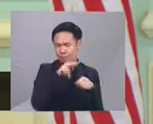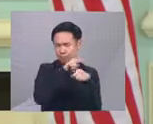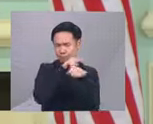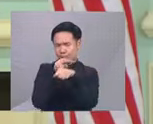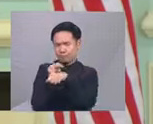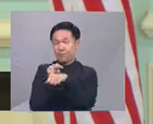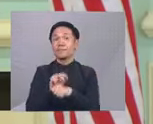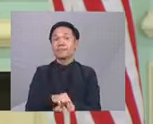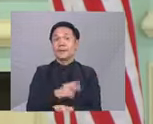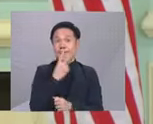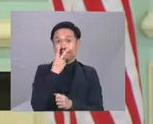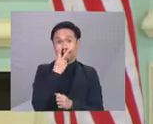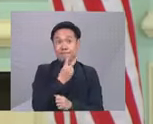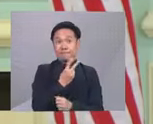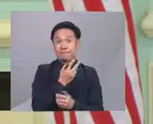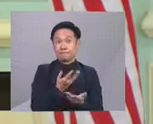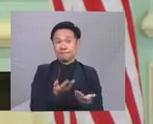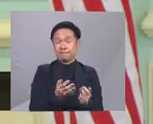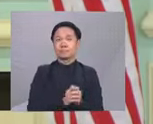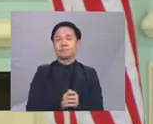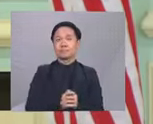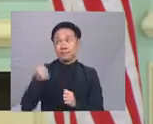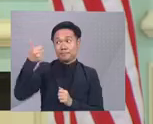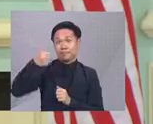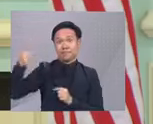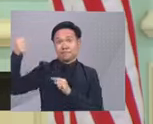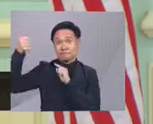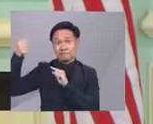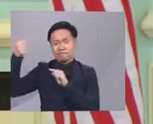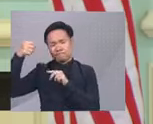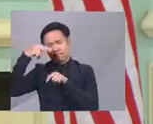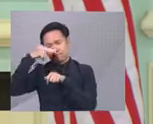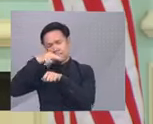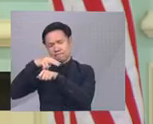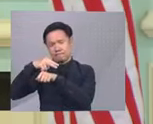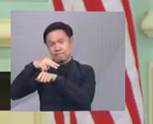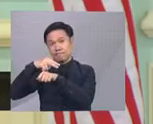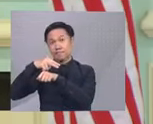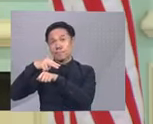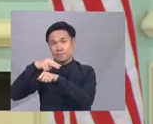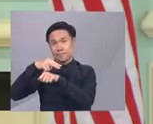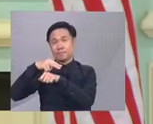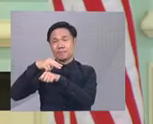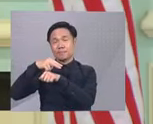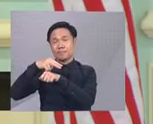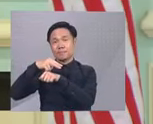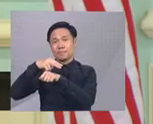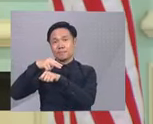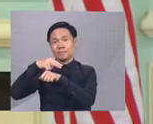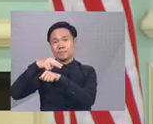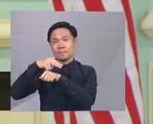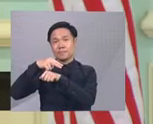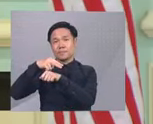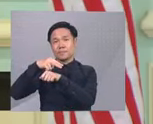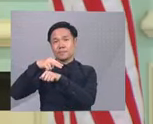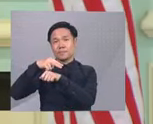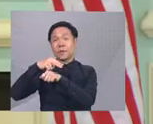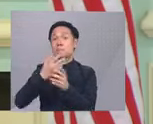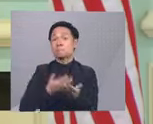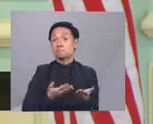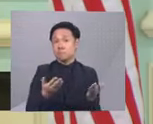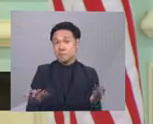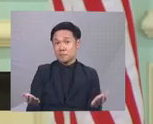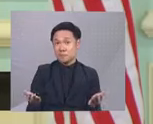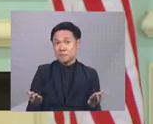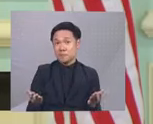pemerhatian, dapatan oleh KPDNHEP adalah secara keseluruhan barang